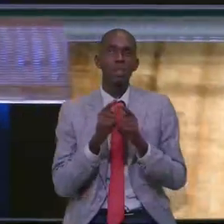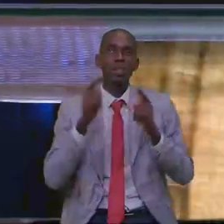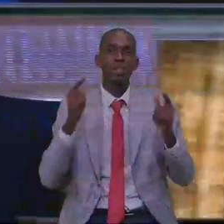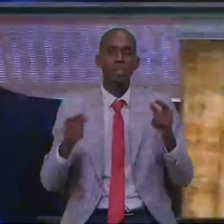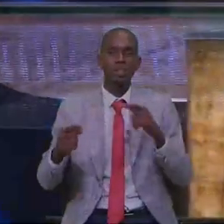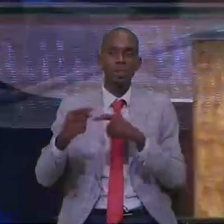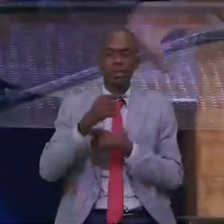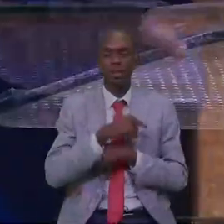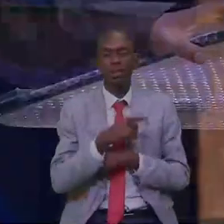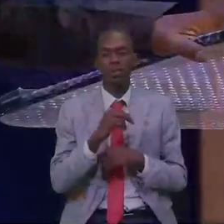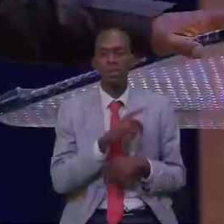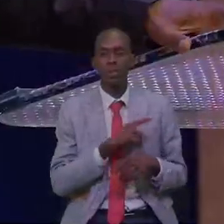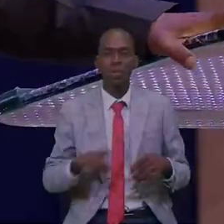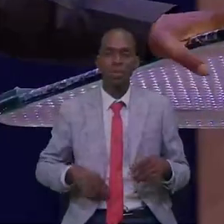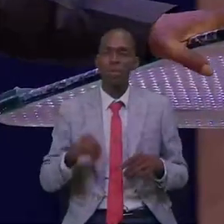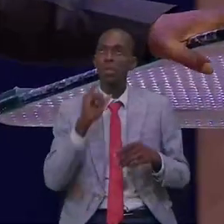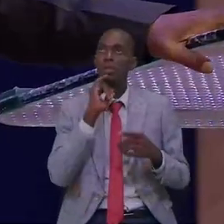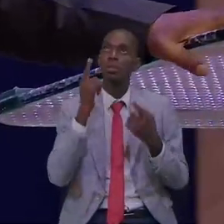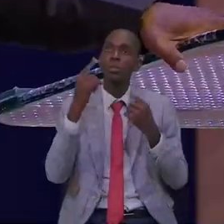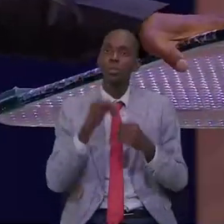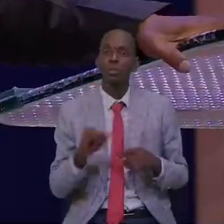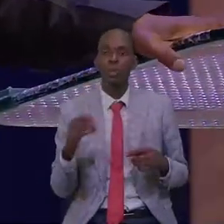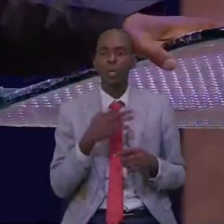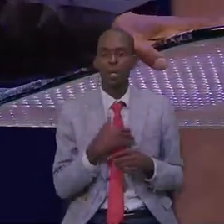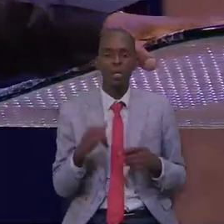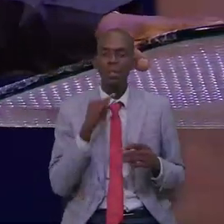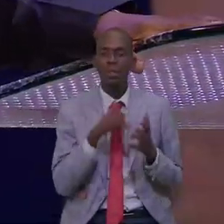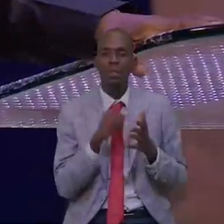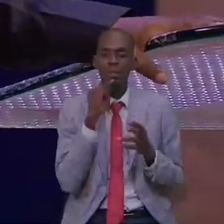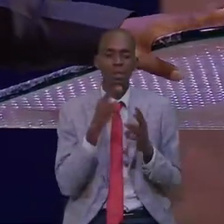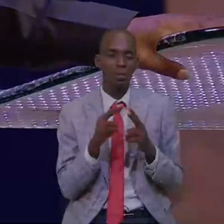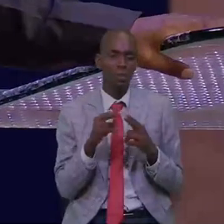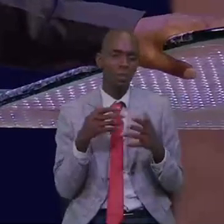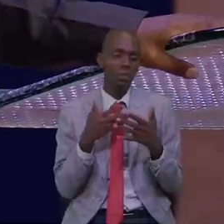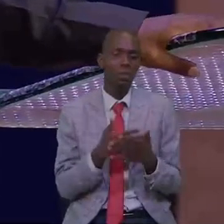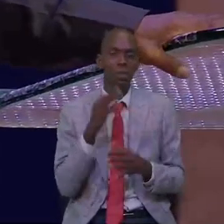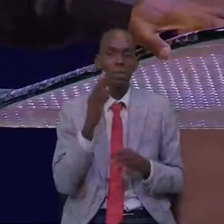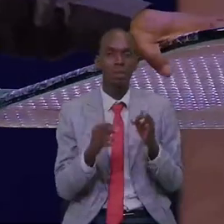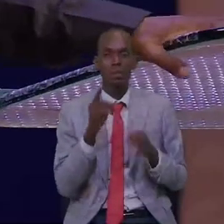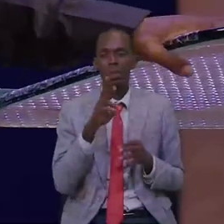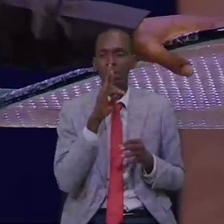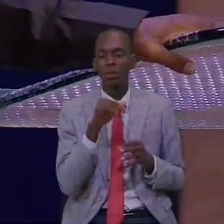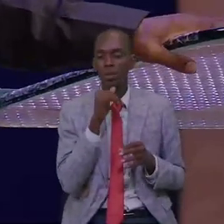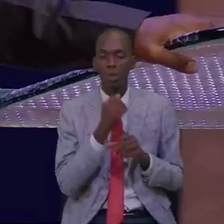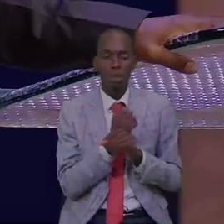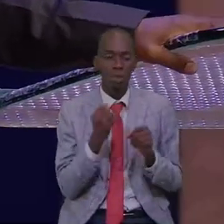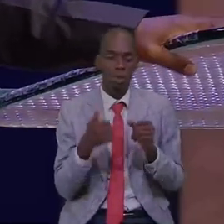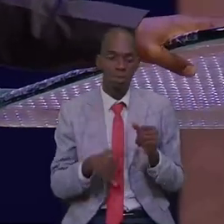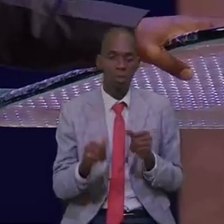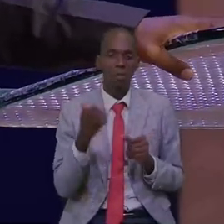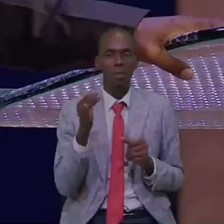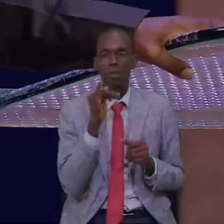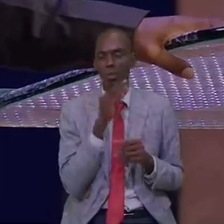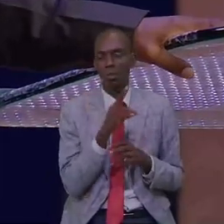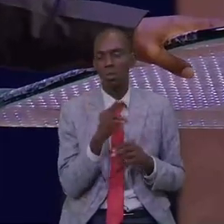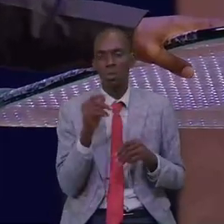venu. Cela vient et c'est très proche. Si tu n'es pas encore sauvé, voici l'heure de donner ta vie au